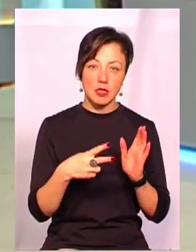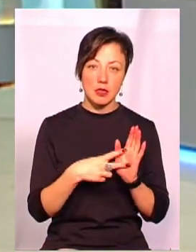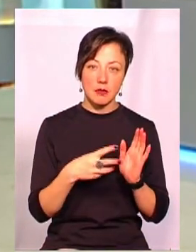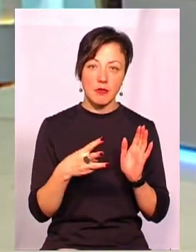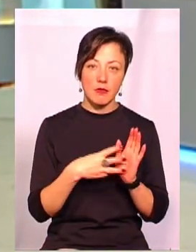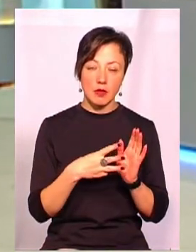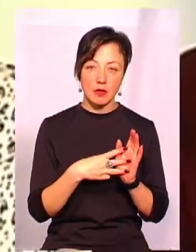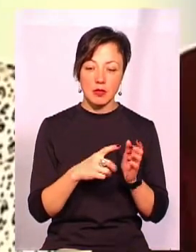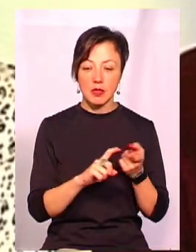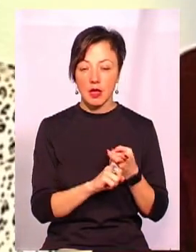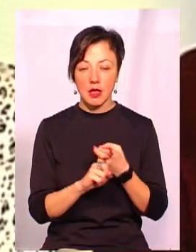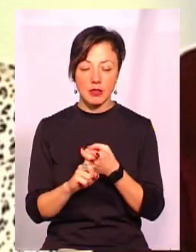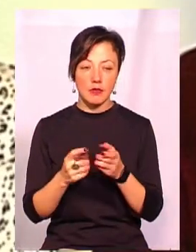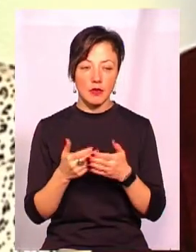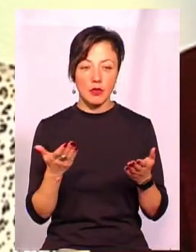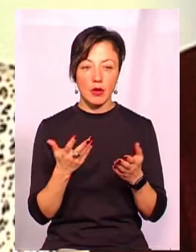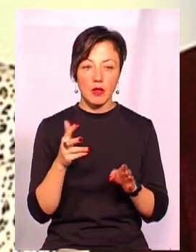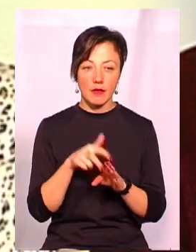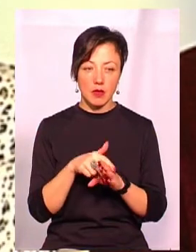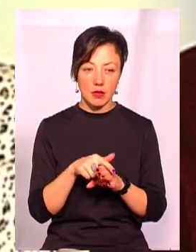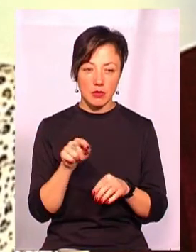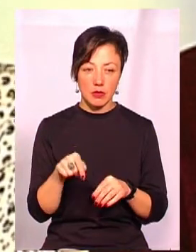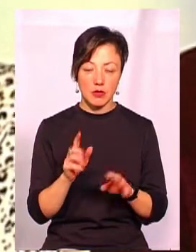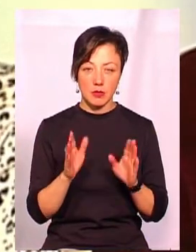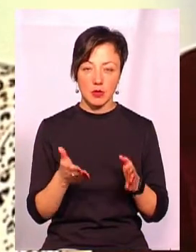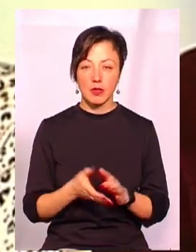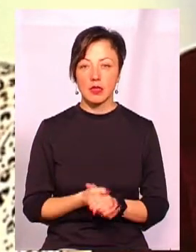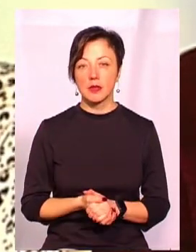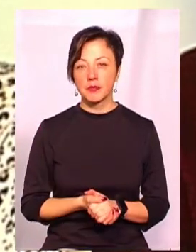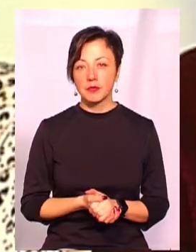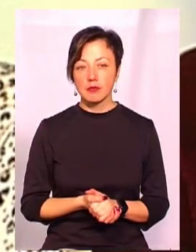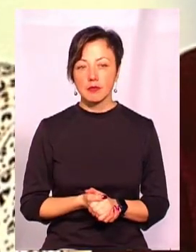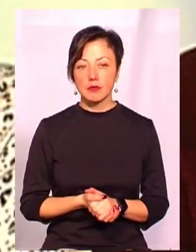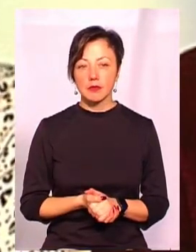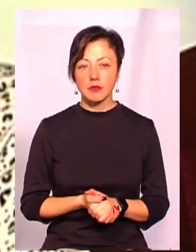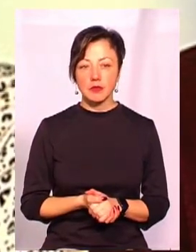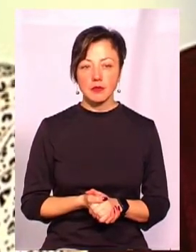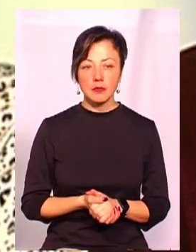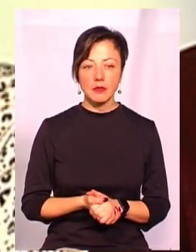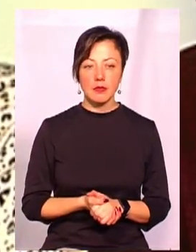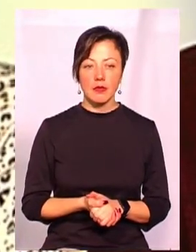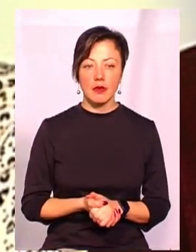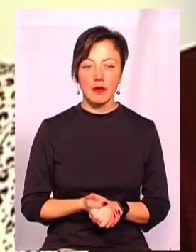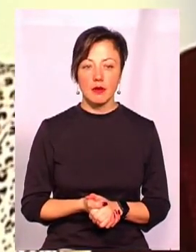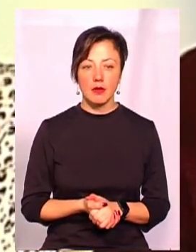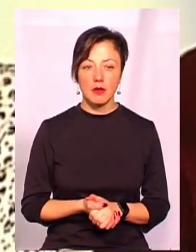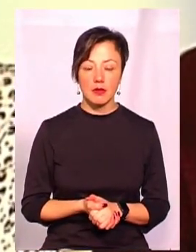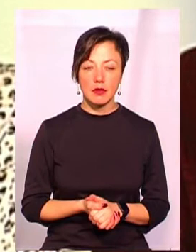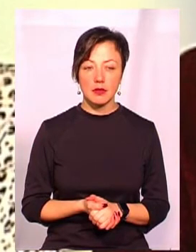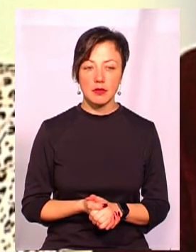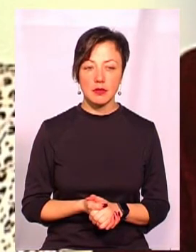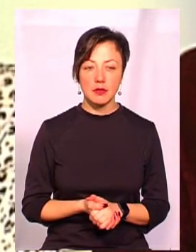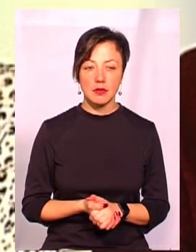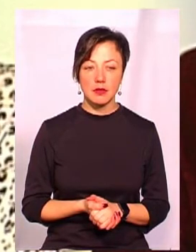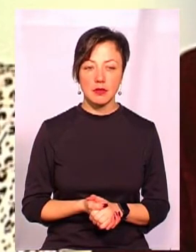7, 8, в залежності від того, яке навантаження буде, що він буде робити, цей касовий апарат. Це ж не модуль, а